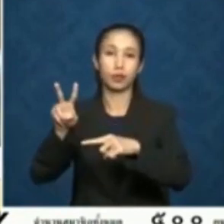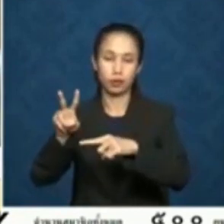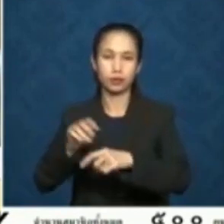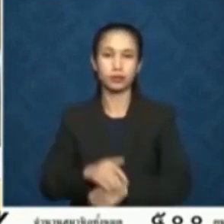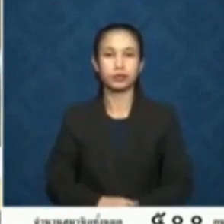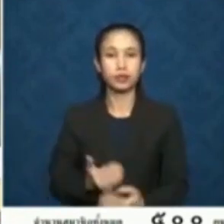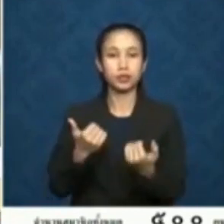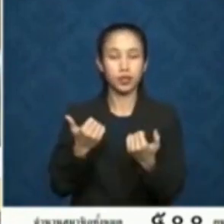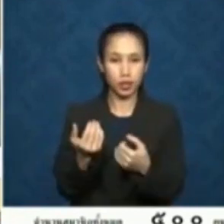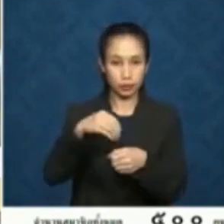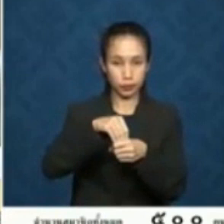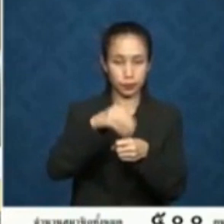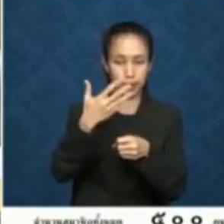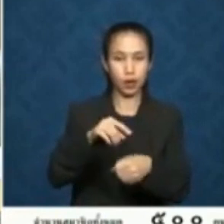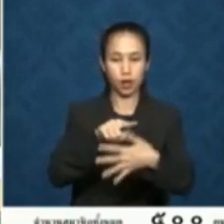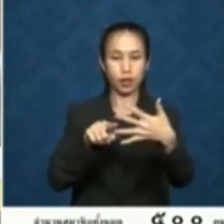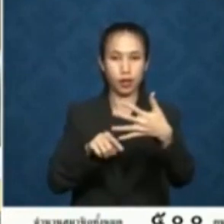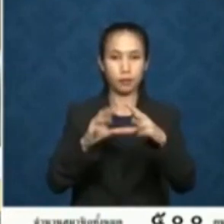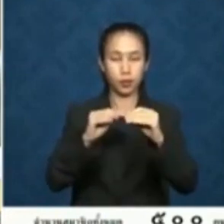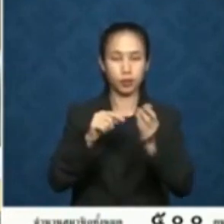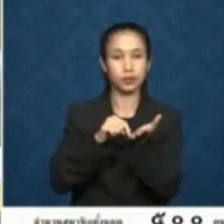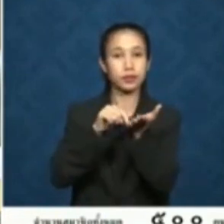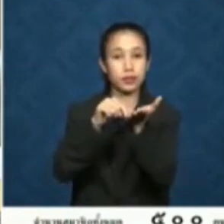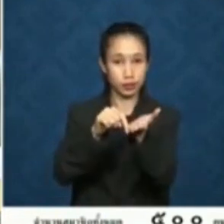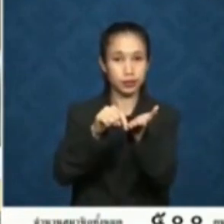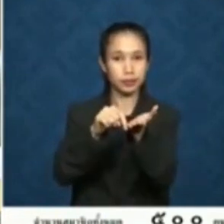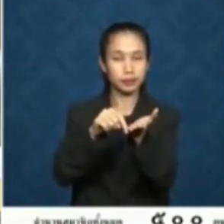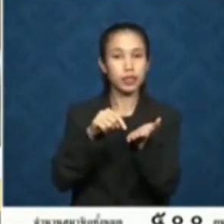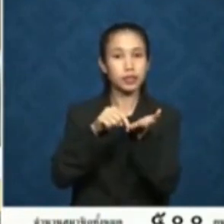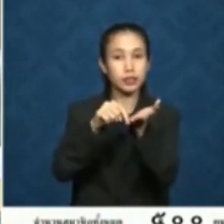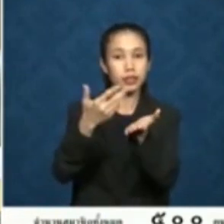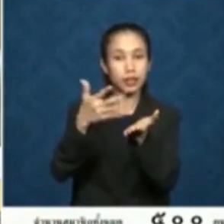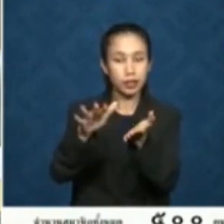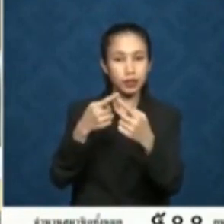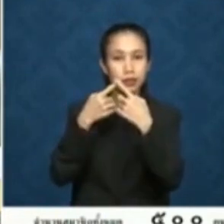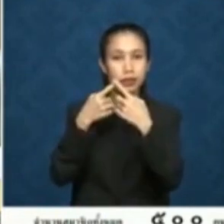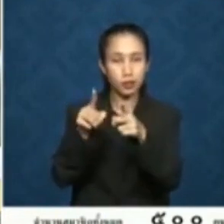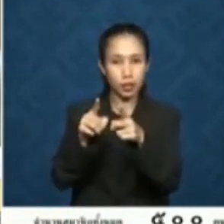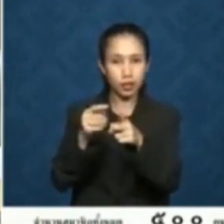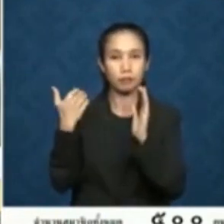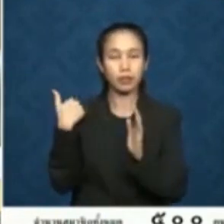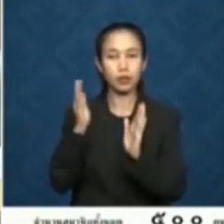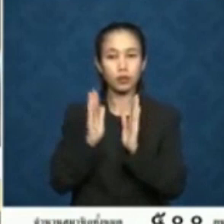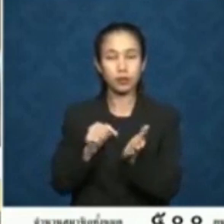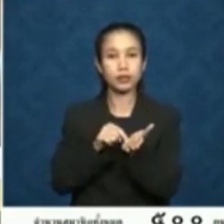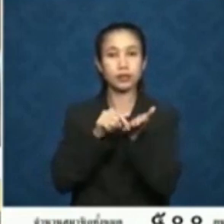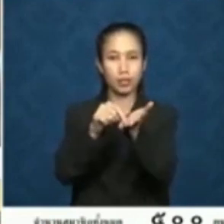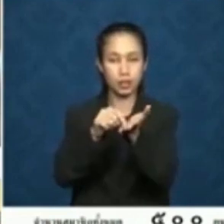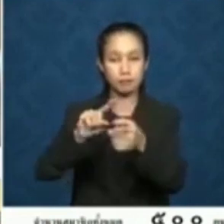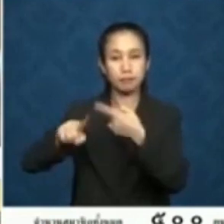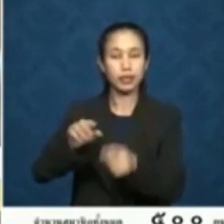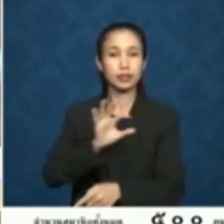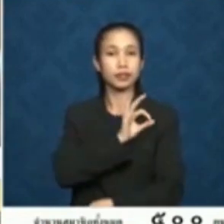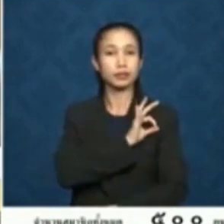น5บวก2นะครับอยู่ในระเบียบวาระเนี่ย5ร่างแล้ววันนี้เนี่ยเสนอไปไม่ได้บรรจุในระเบียบวาระแต่มีผู้เสนอร่